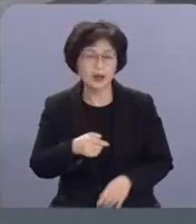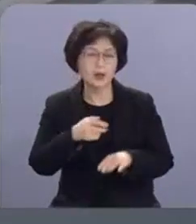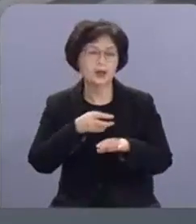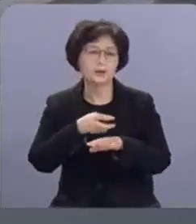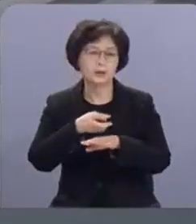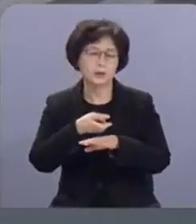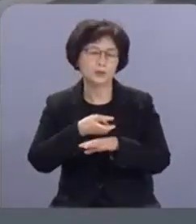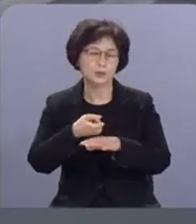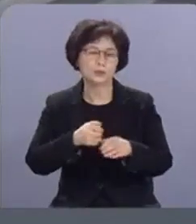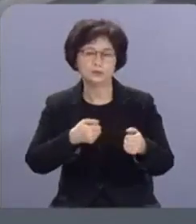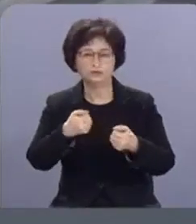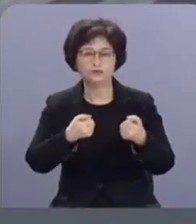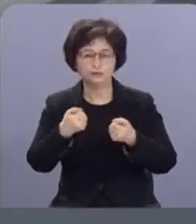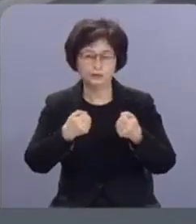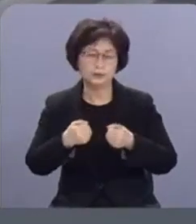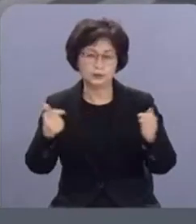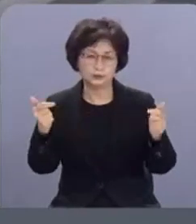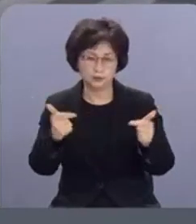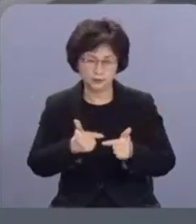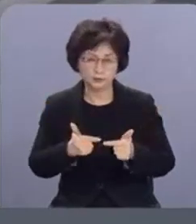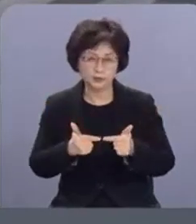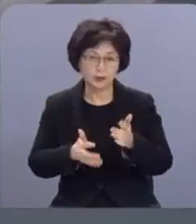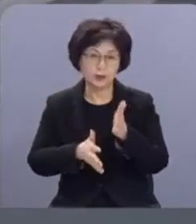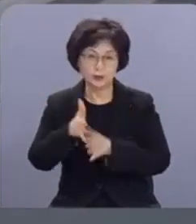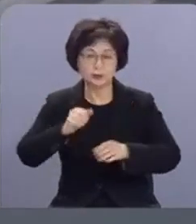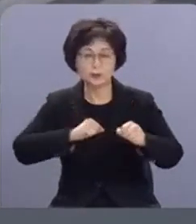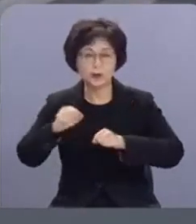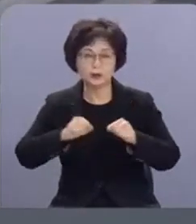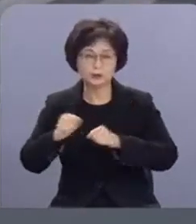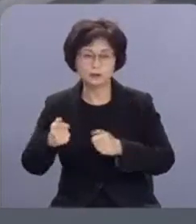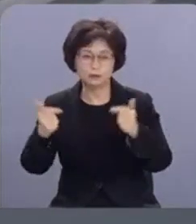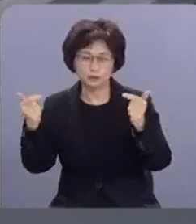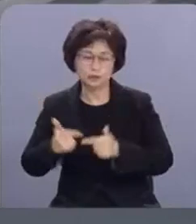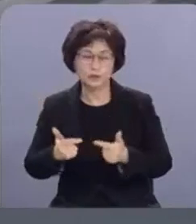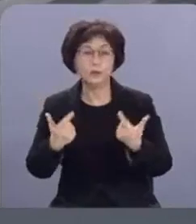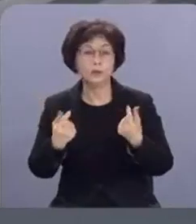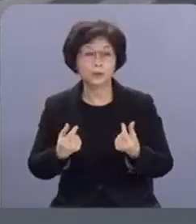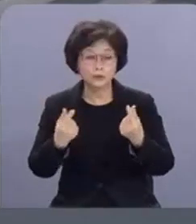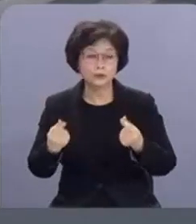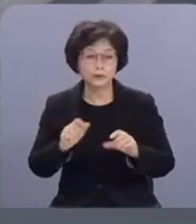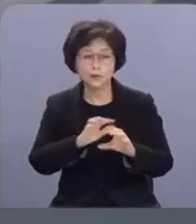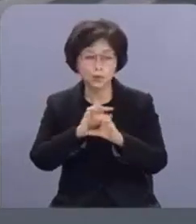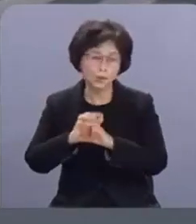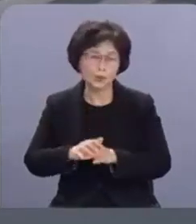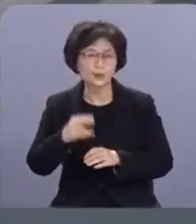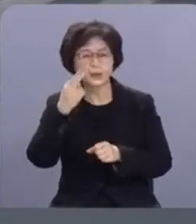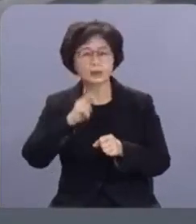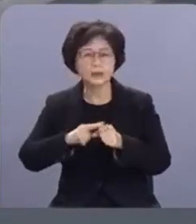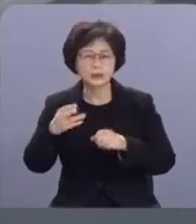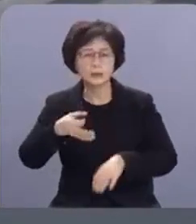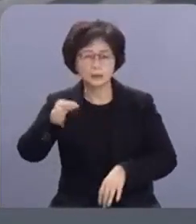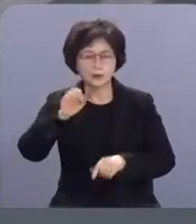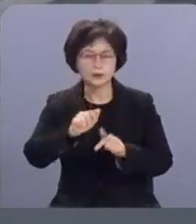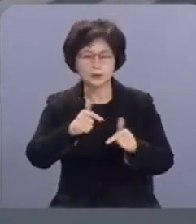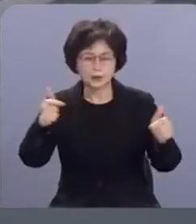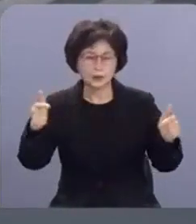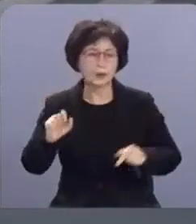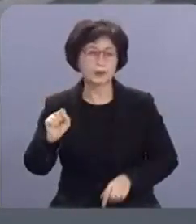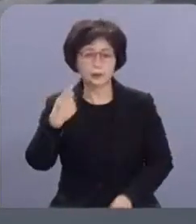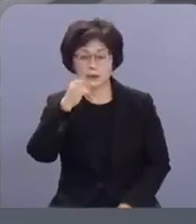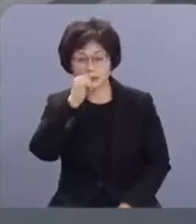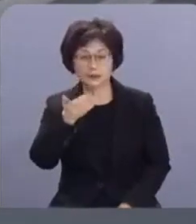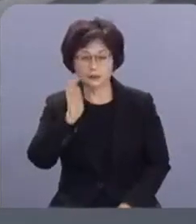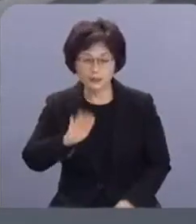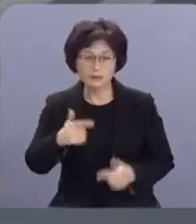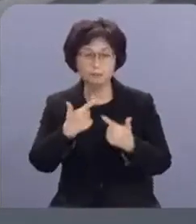것으로 나타났습니다. 도시 활력도 그만큼 떨어졌다는 얘기인데요. 코로나와 유가 상승 등 다양한 원인이 꼽히지만